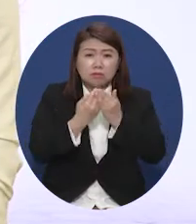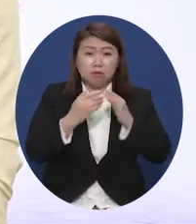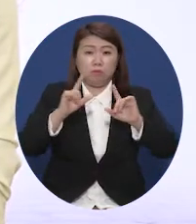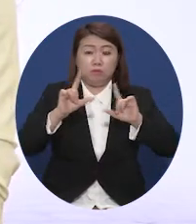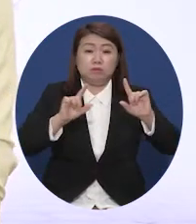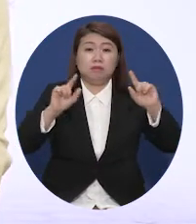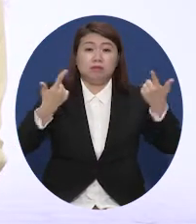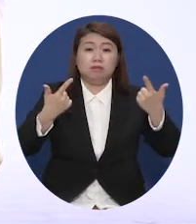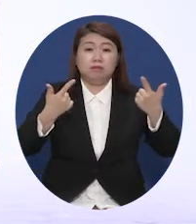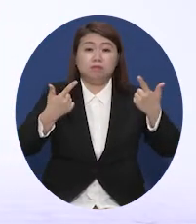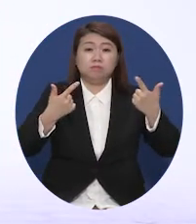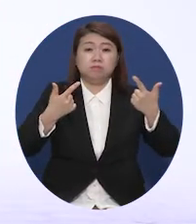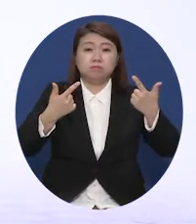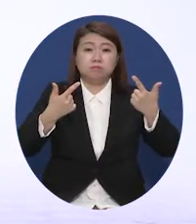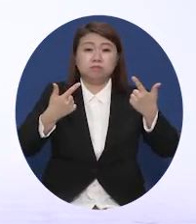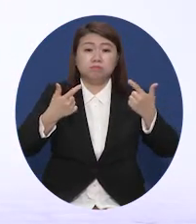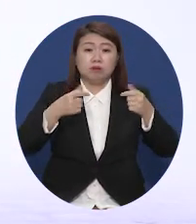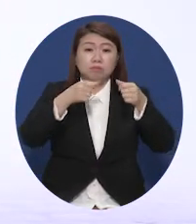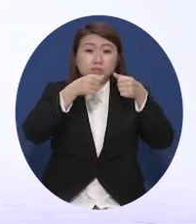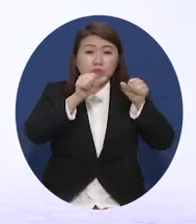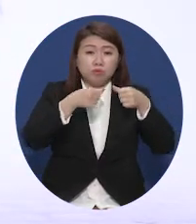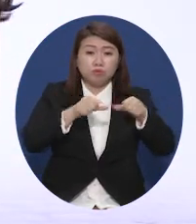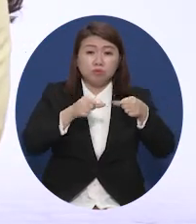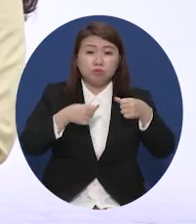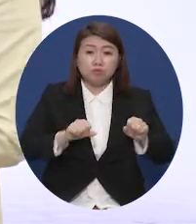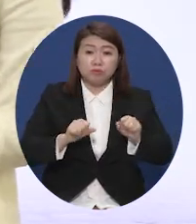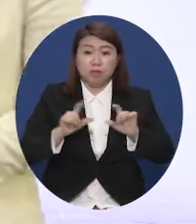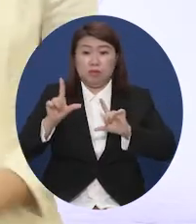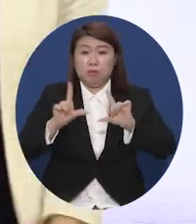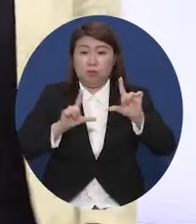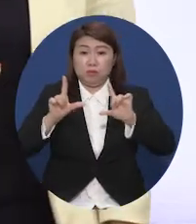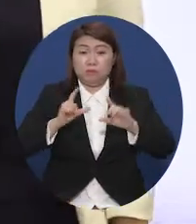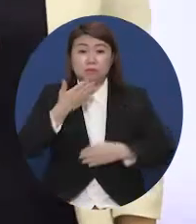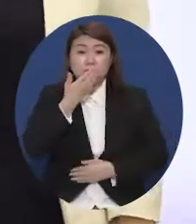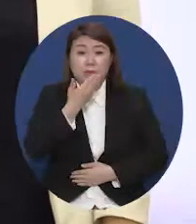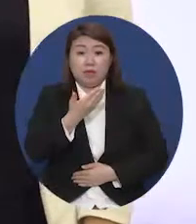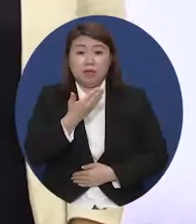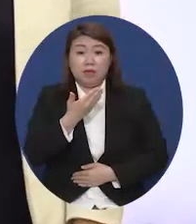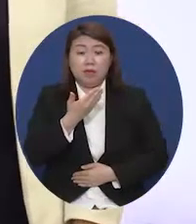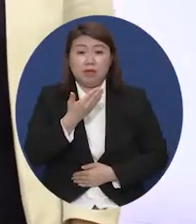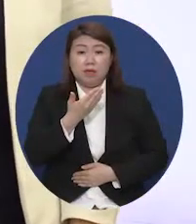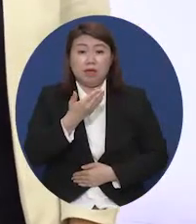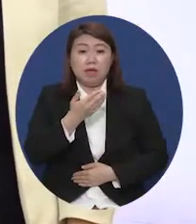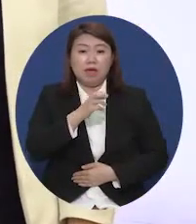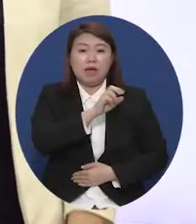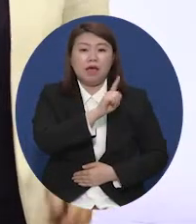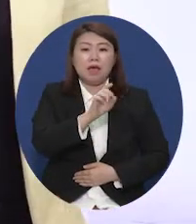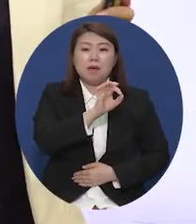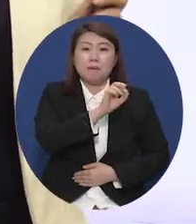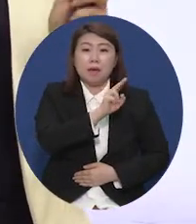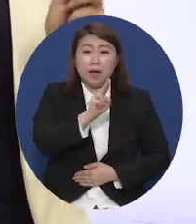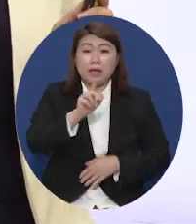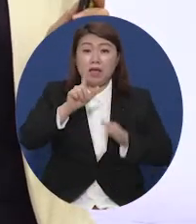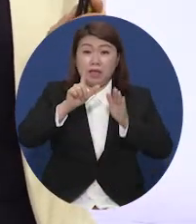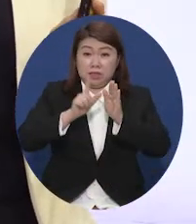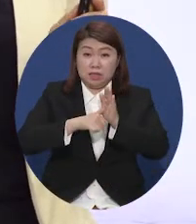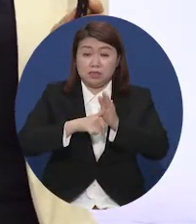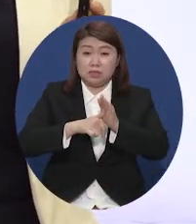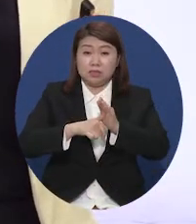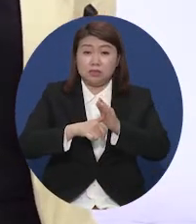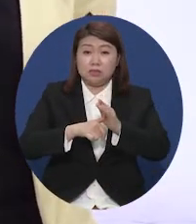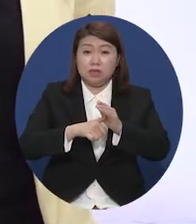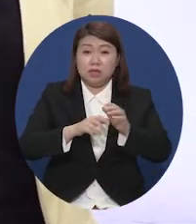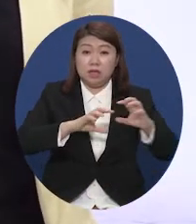온전한 형태가 아닙니다 부서지거나 일부가 유실된 것들을 보실 수가 있는데 마야 시대에는요 두 나라가